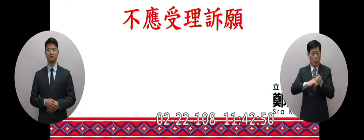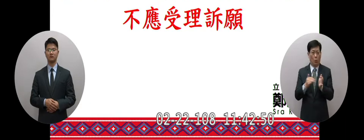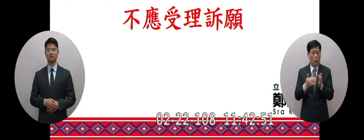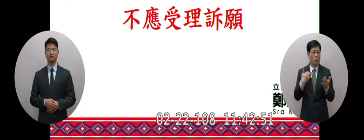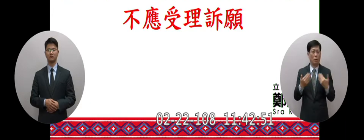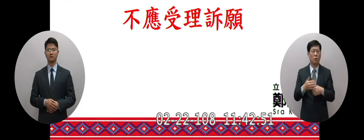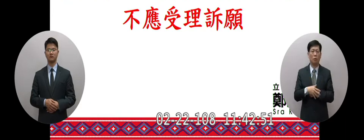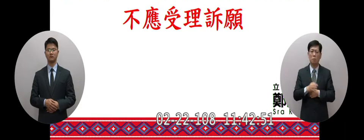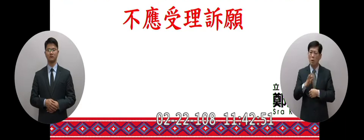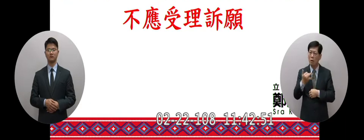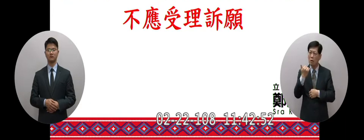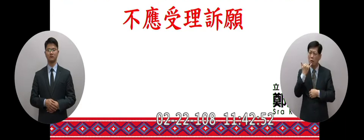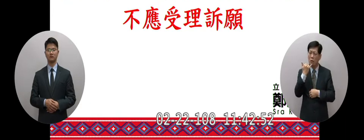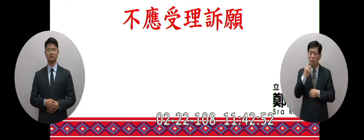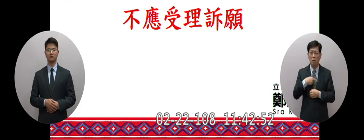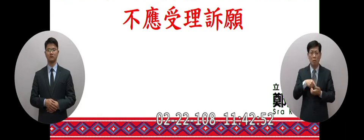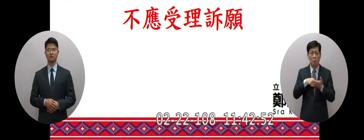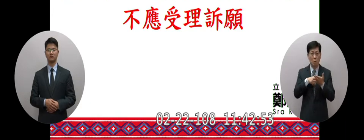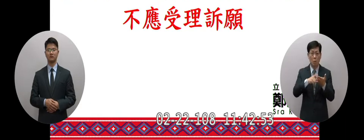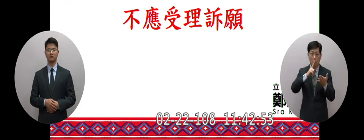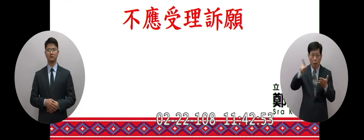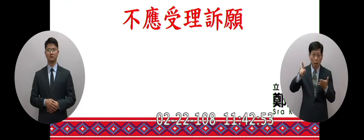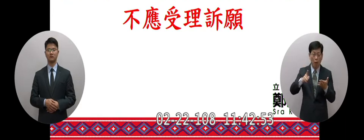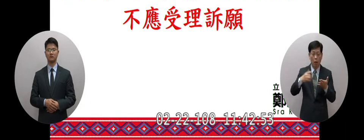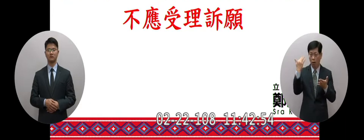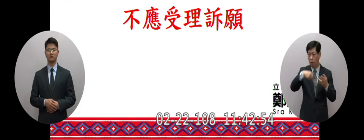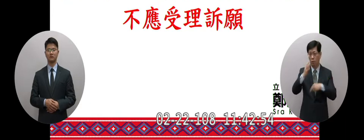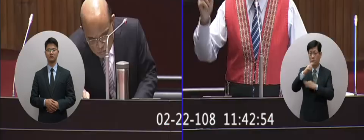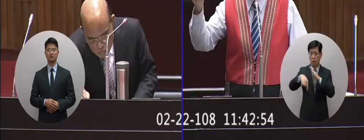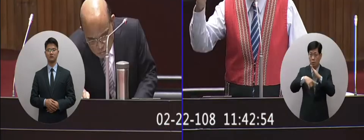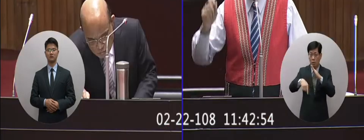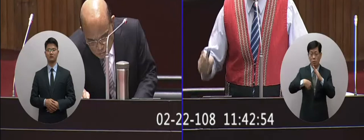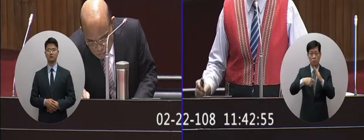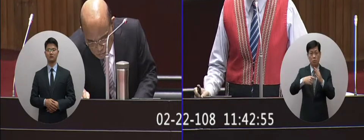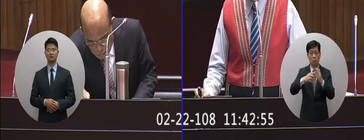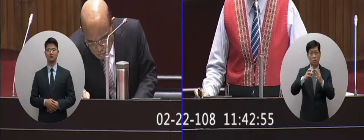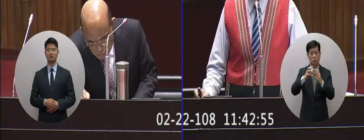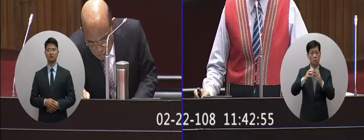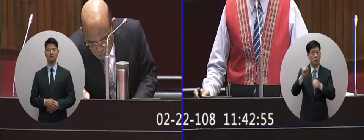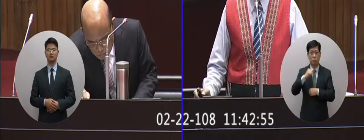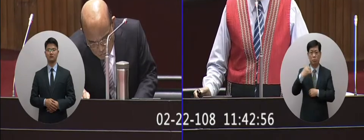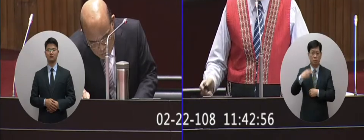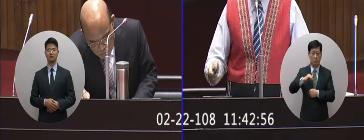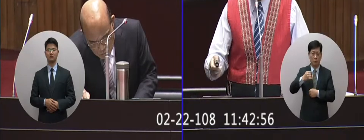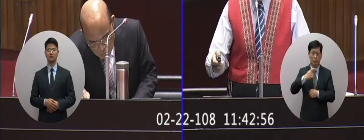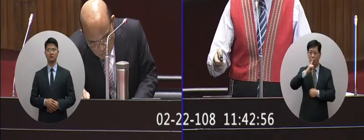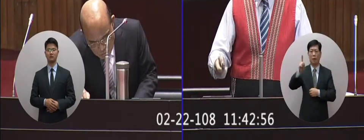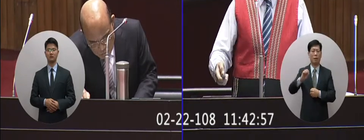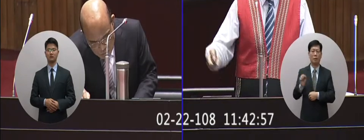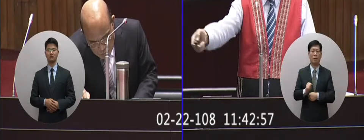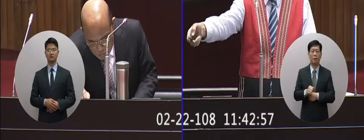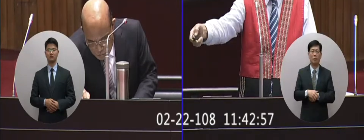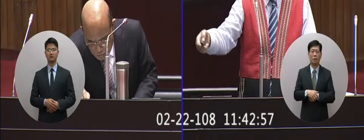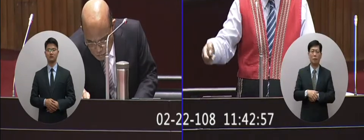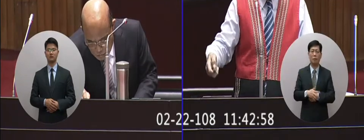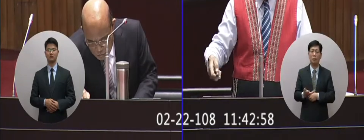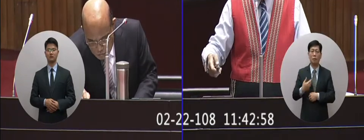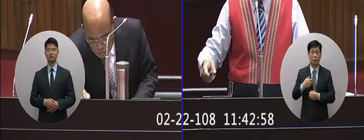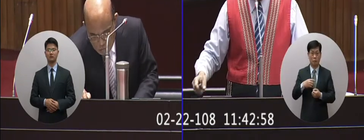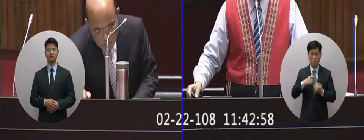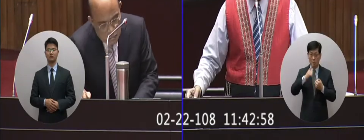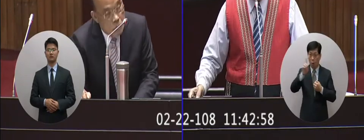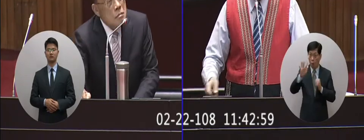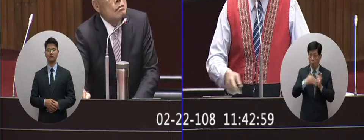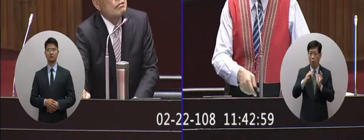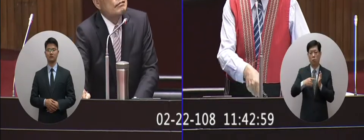项，怎么可以受理书院？行政院不应该受理书院，啊，所以行政院不应该受理书